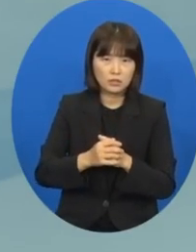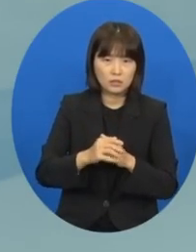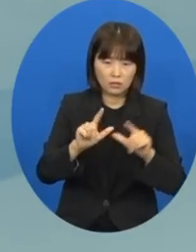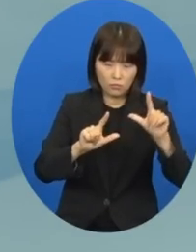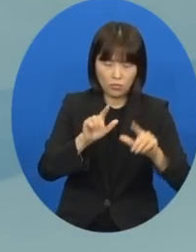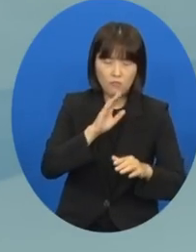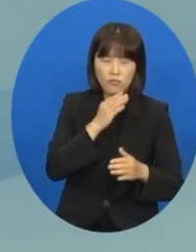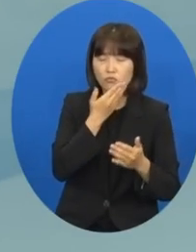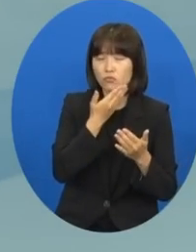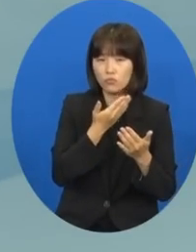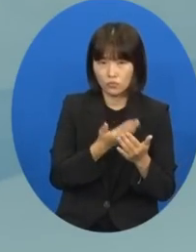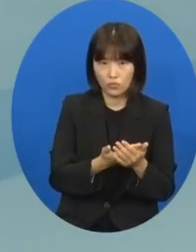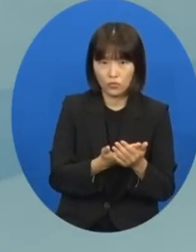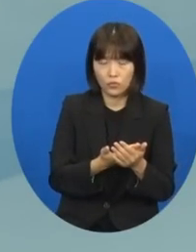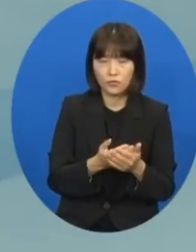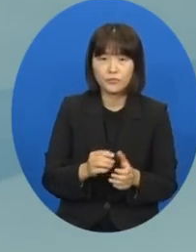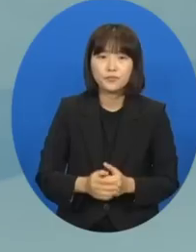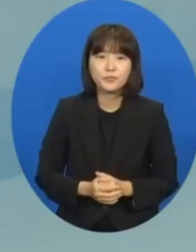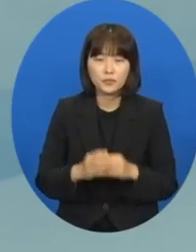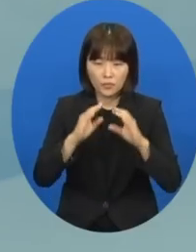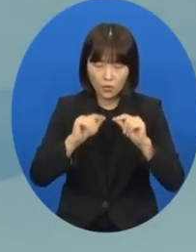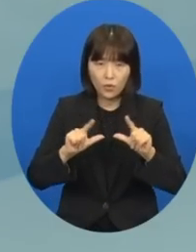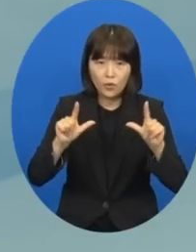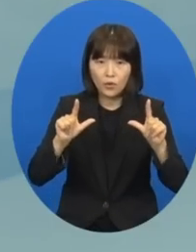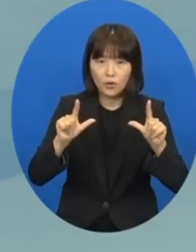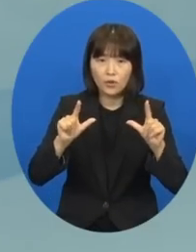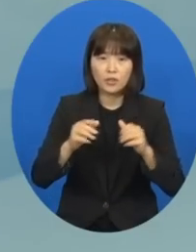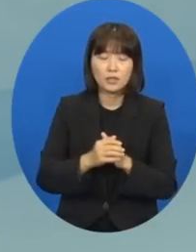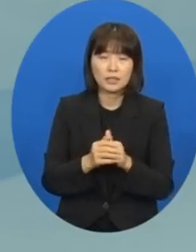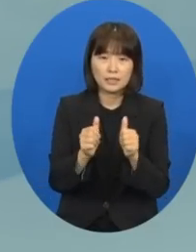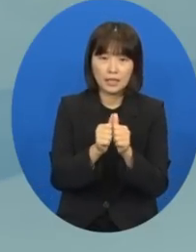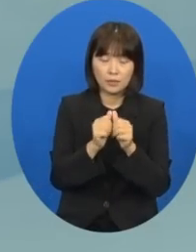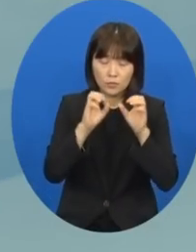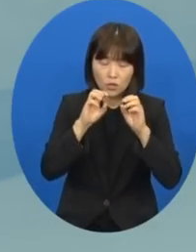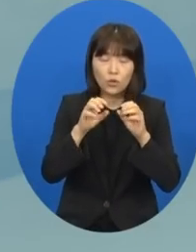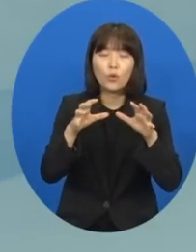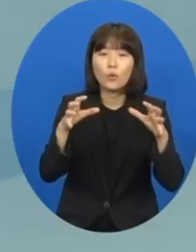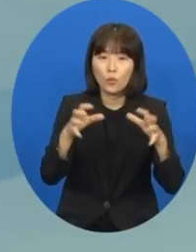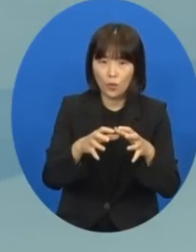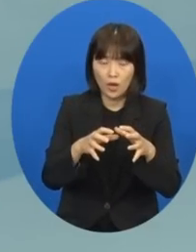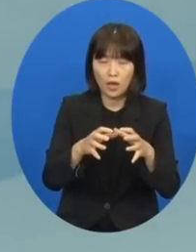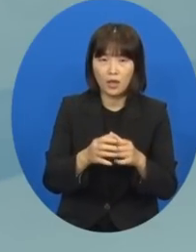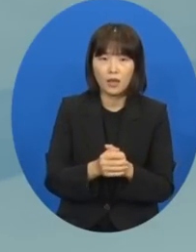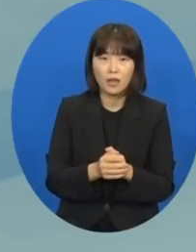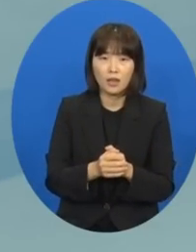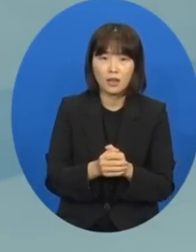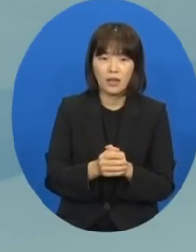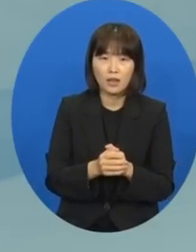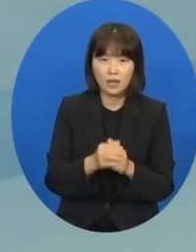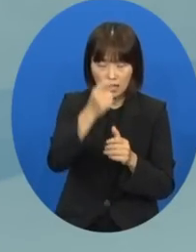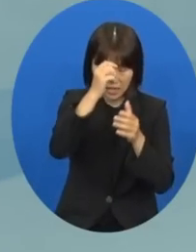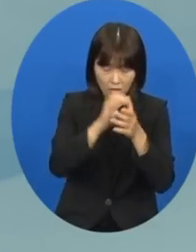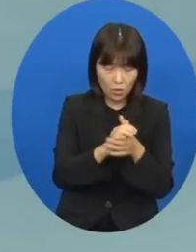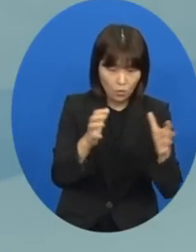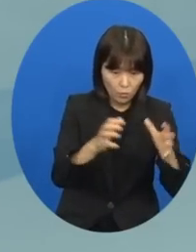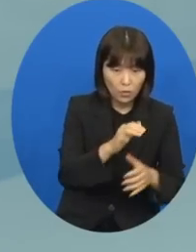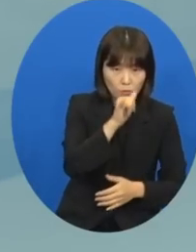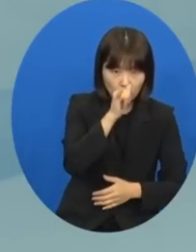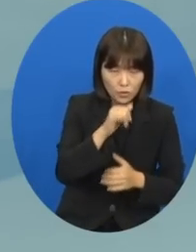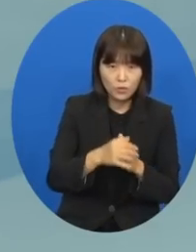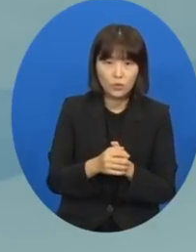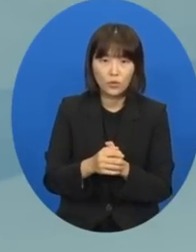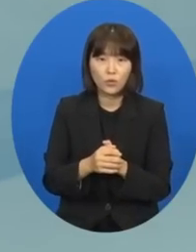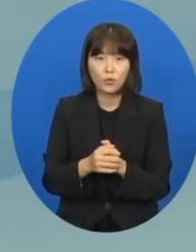토요일 아침마다 8시 반에 우리 남성교회 기도회 미팅이 있죠. 네. 밑사남이 있습니다. 여러분, 남성들의 이 믿음이